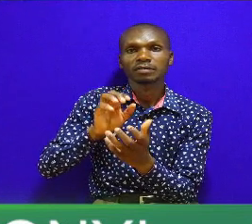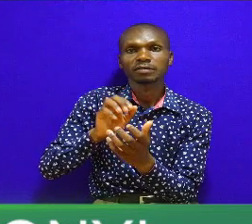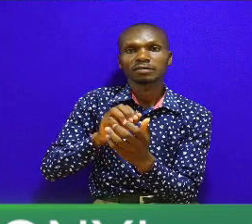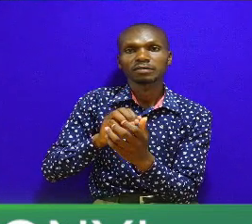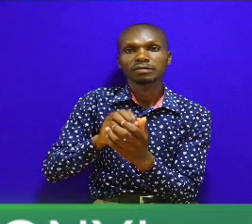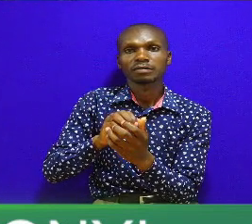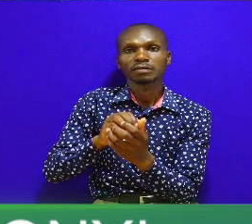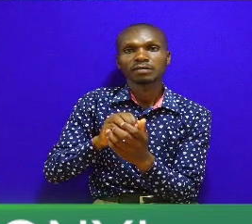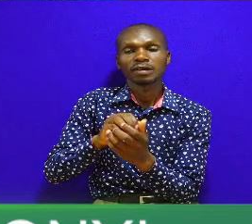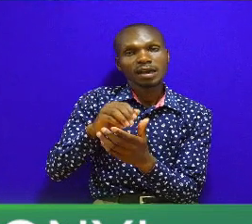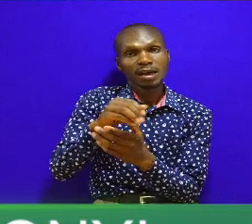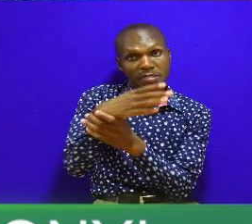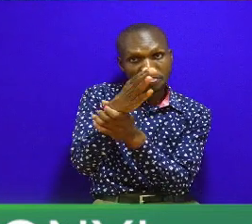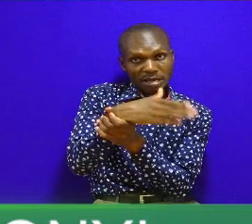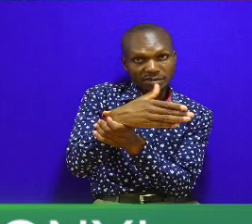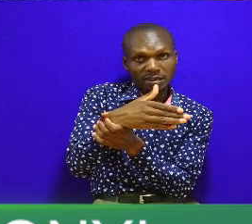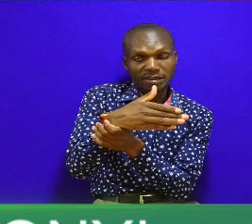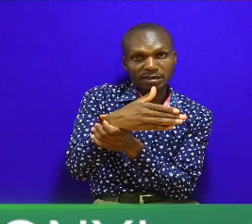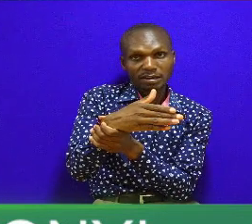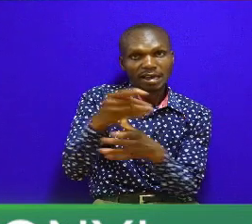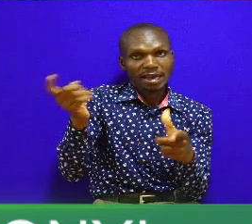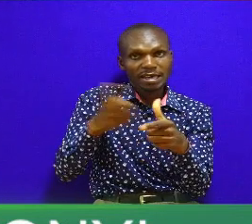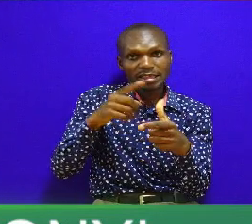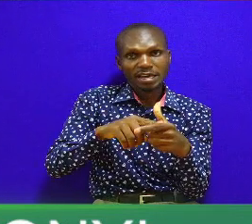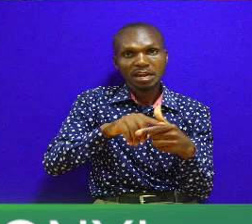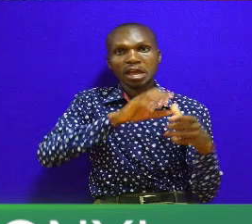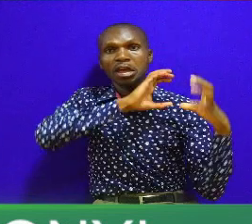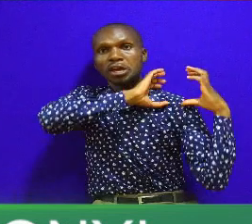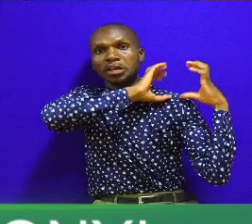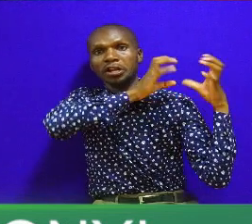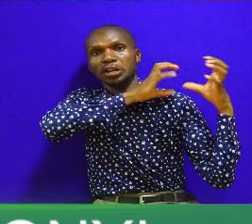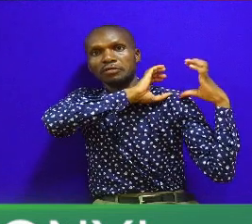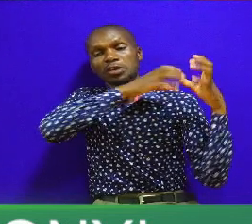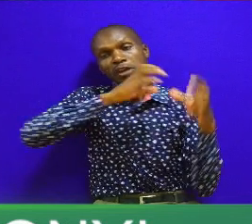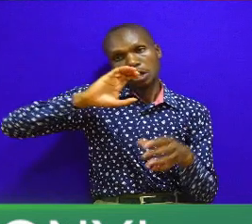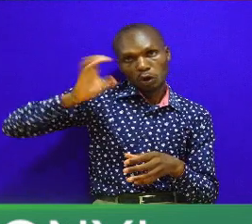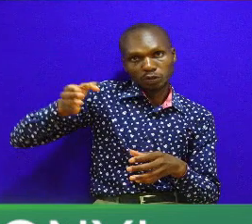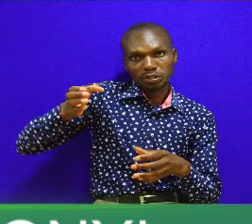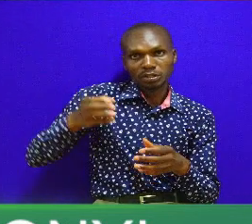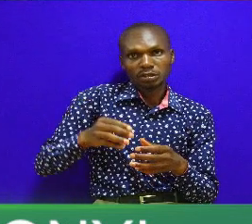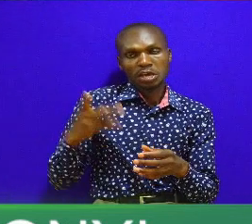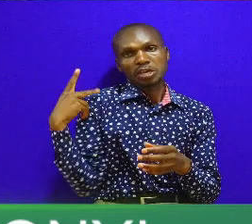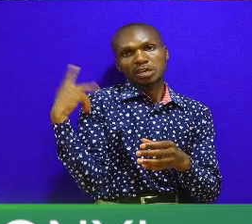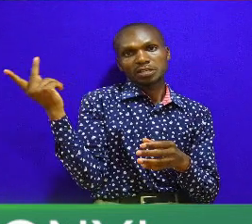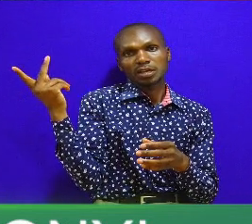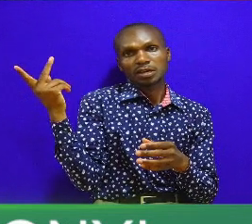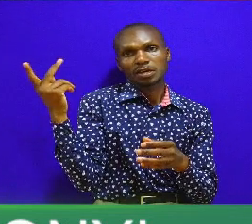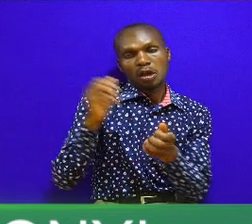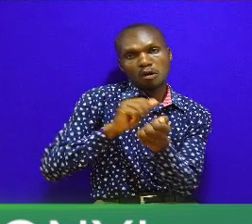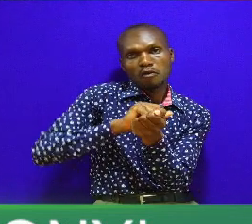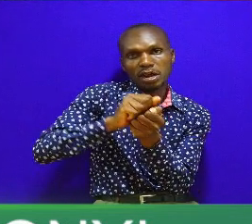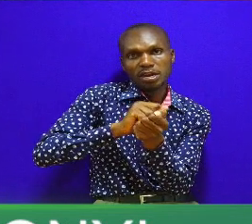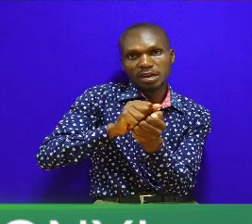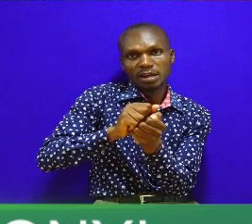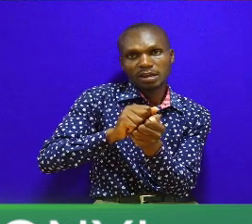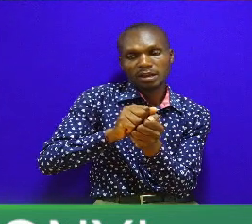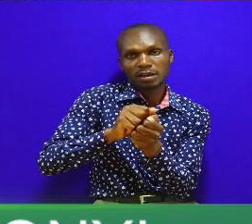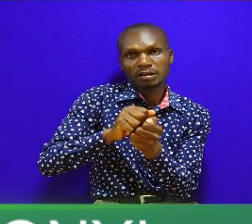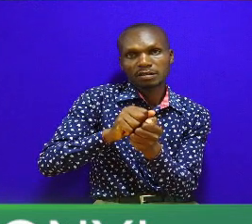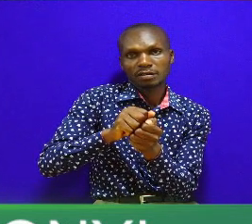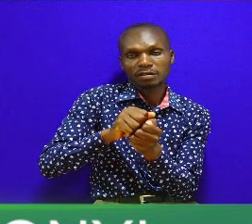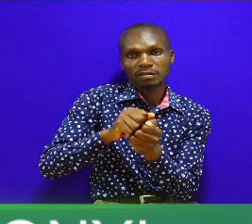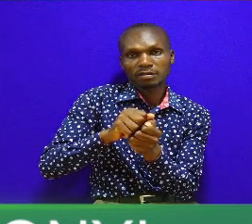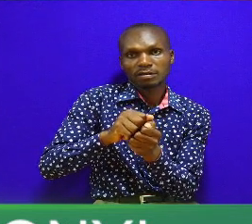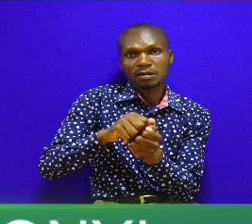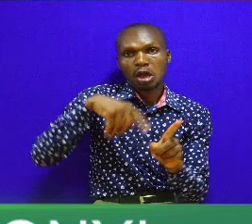Alafu Alhamisi tulikuwa huko Kilifi County. Jana siku ya Jumaa tulikuwa kule